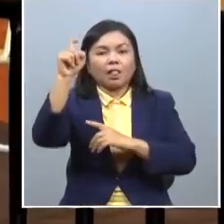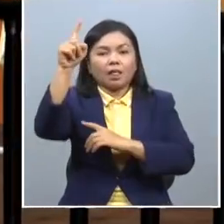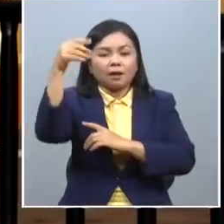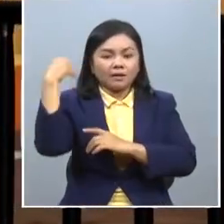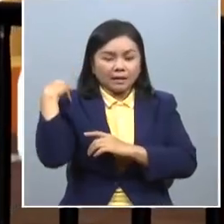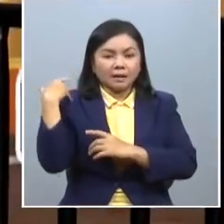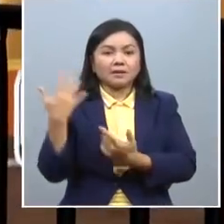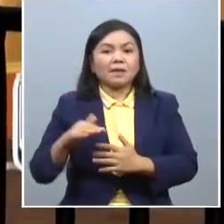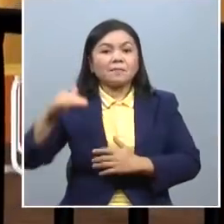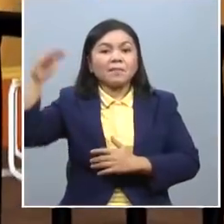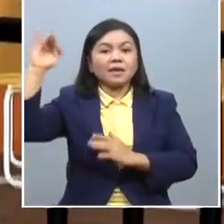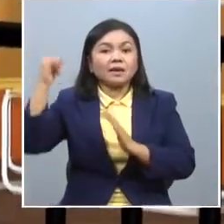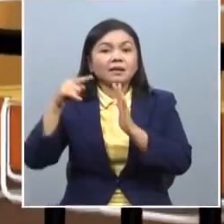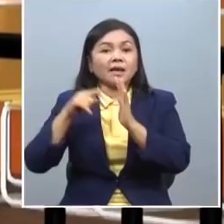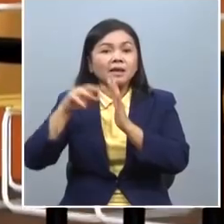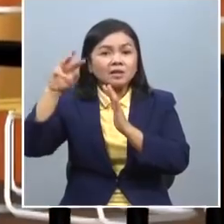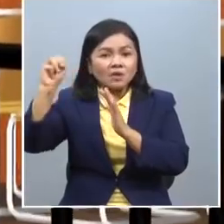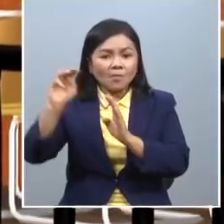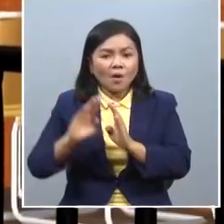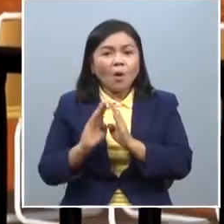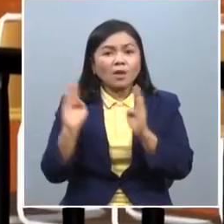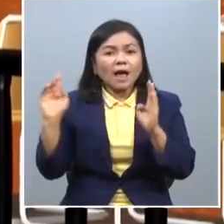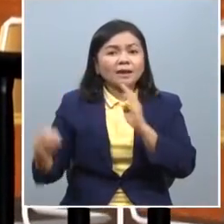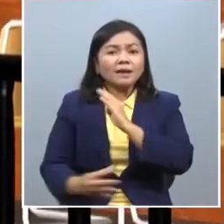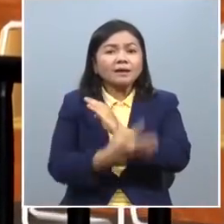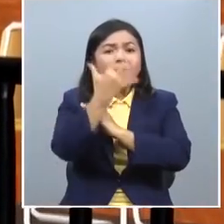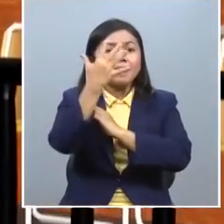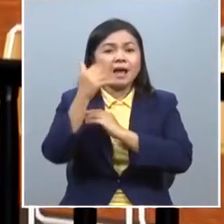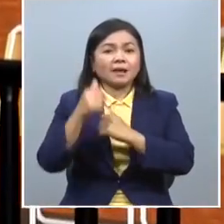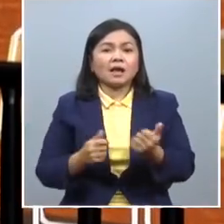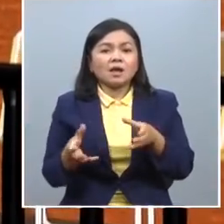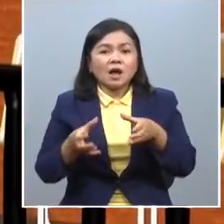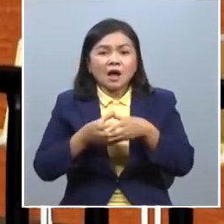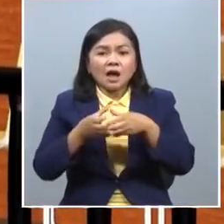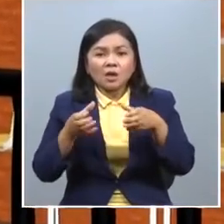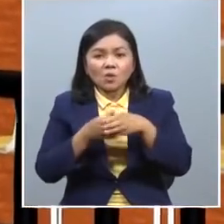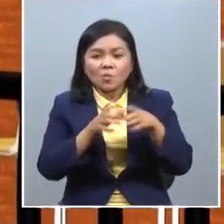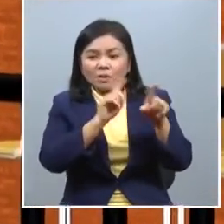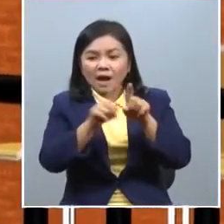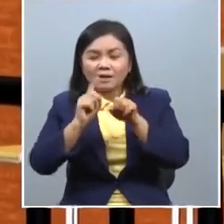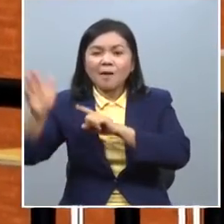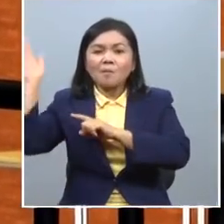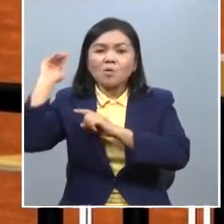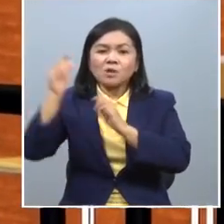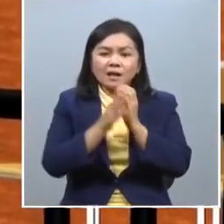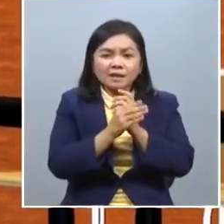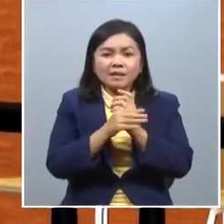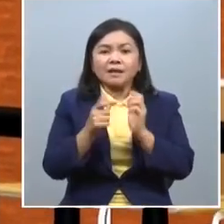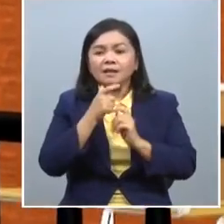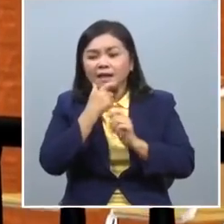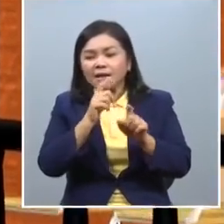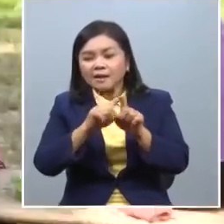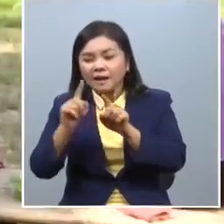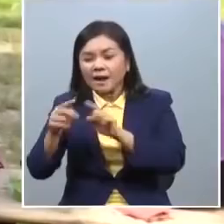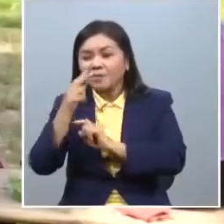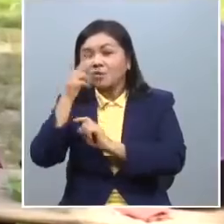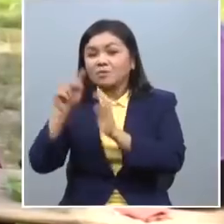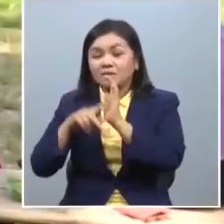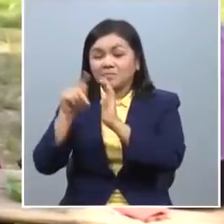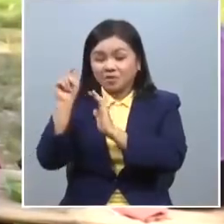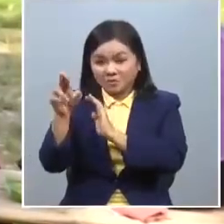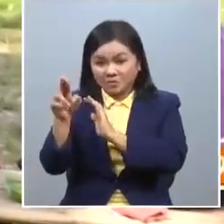พี่จุ๋มนะคะพี่จุ๋มเปิดโอกาสให้ชาวสีม่วงได้แสดงฝีปากกันอีกแล้วไปกันเลยที่เมืองปทุมค่ะ